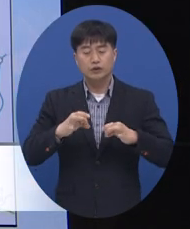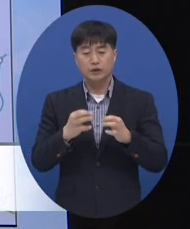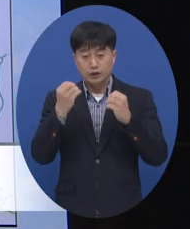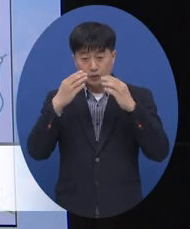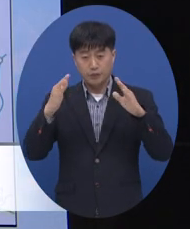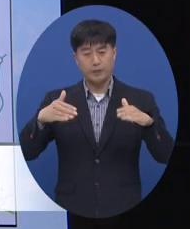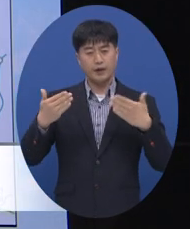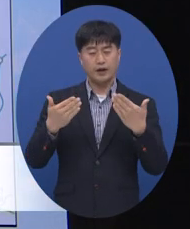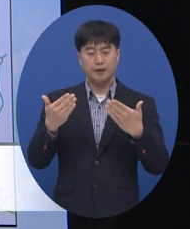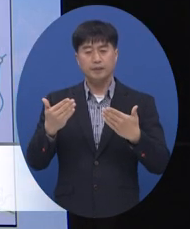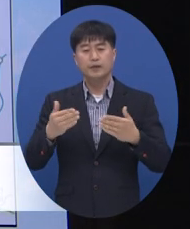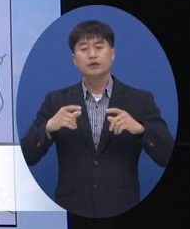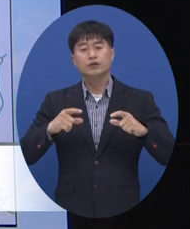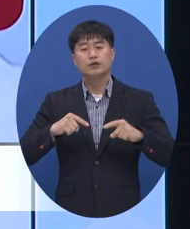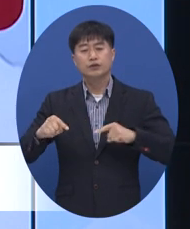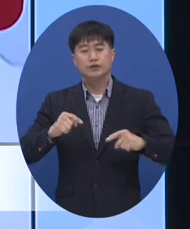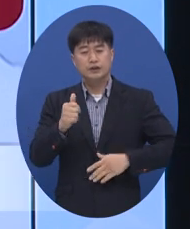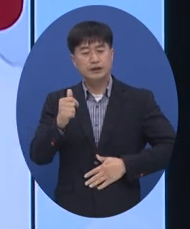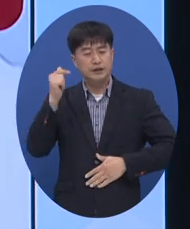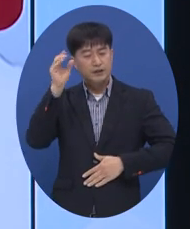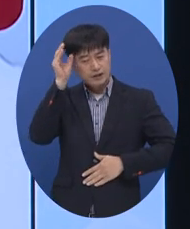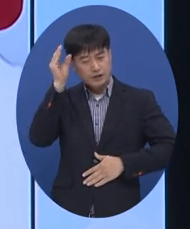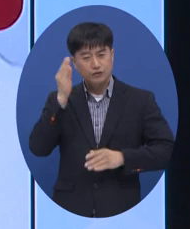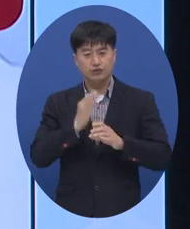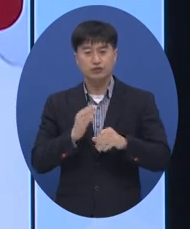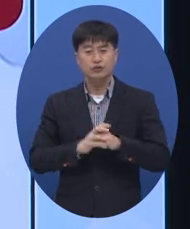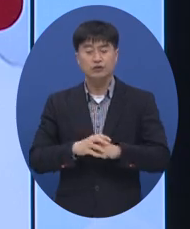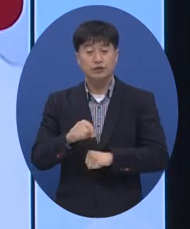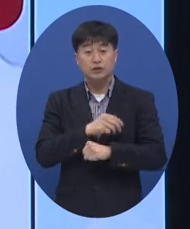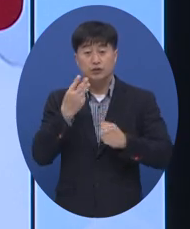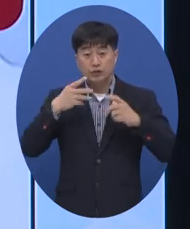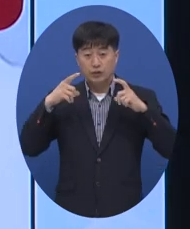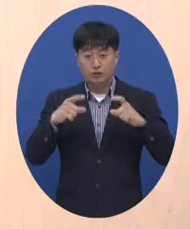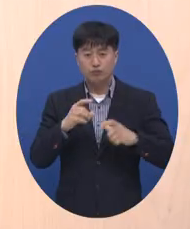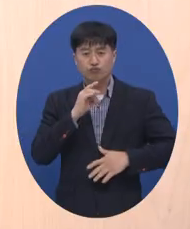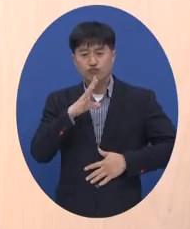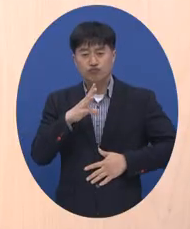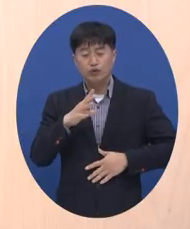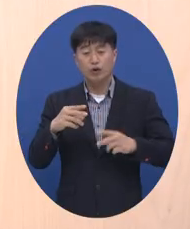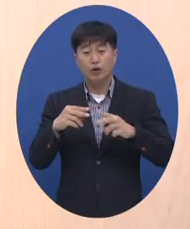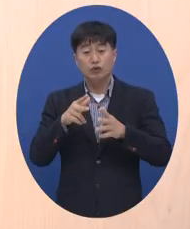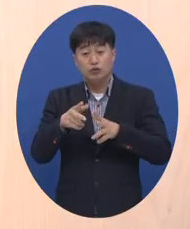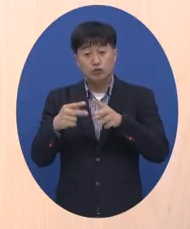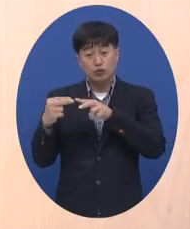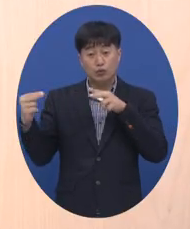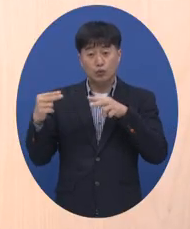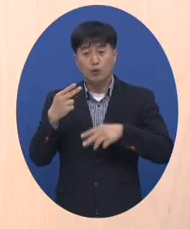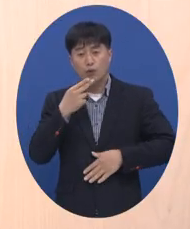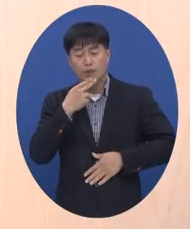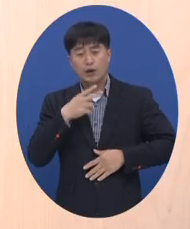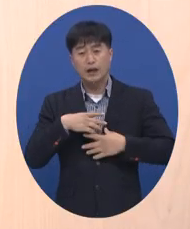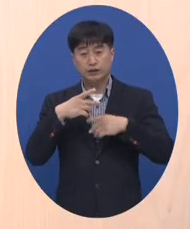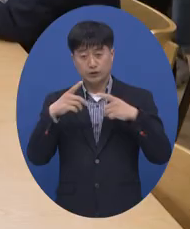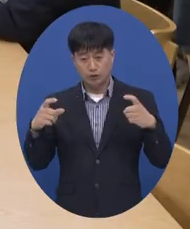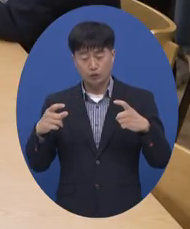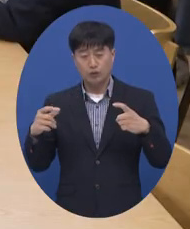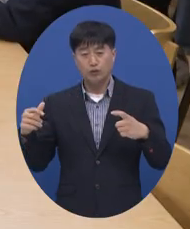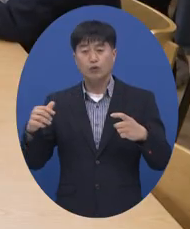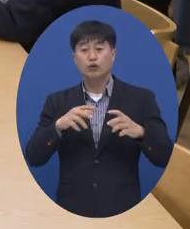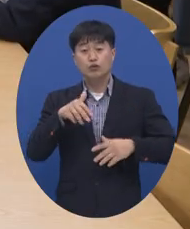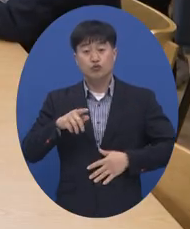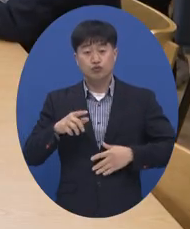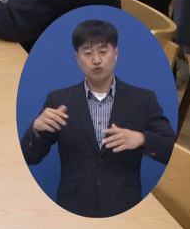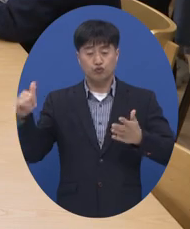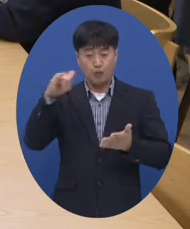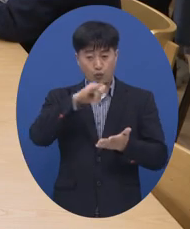새바람이 불 것으로 지자체장들은 기대하고 있습니다. 특히 경기 지역에서 유일하게 철도가 없는 안성시와 청주공항은 그